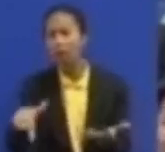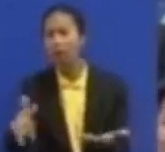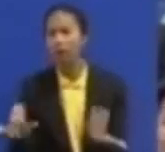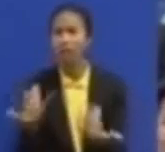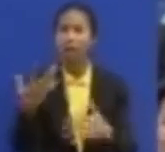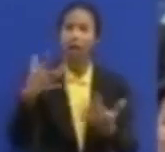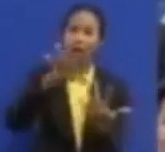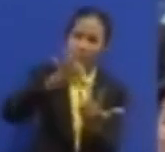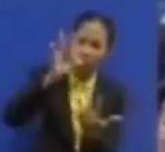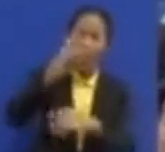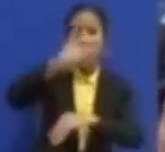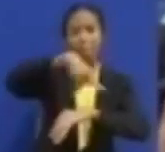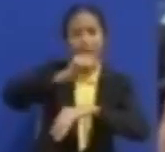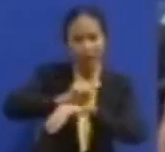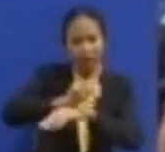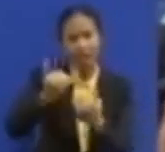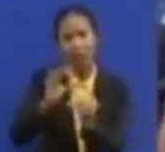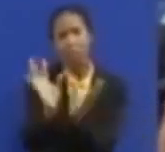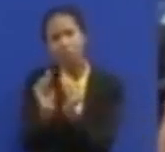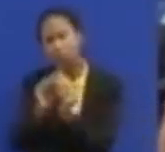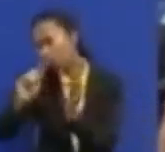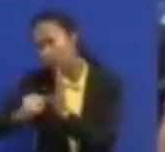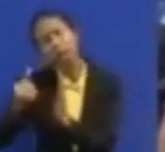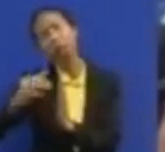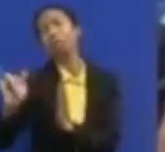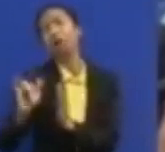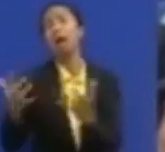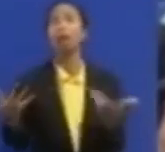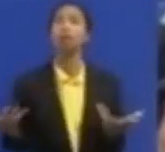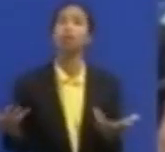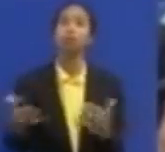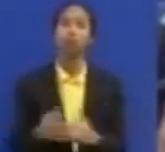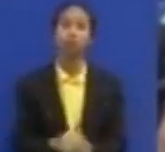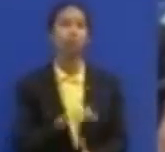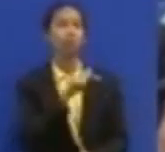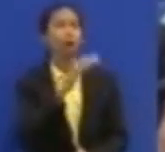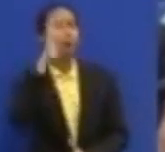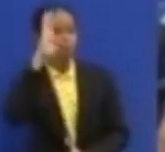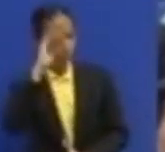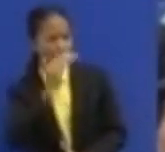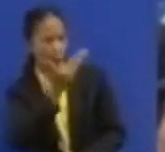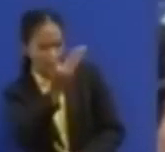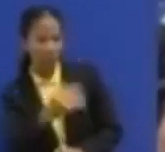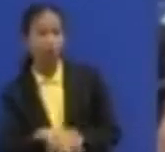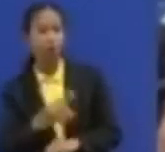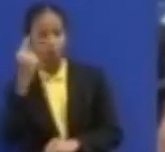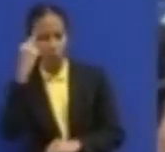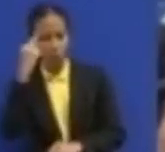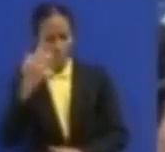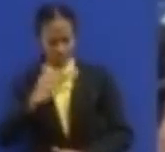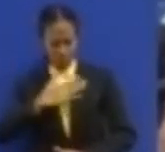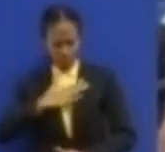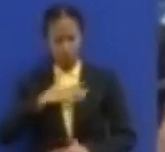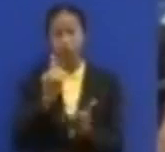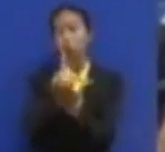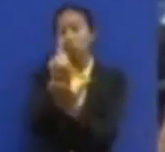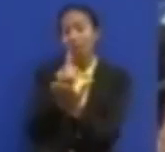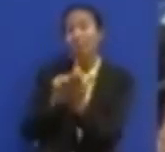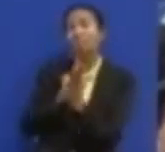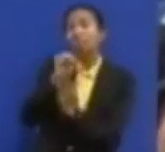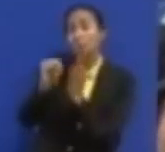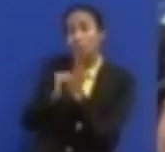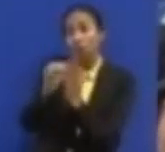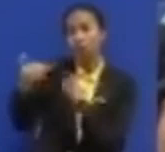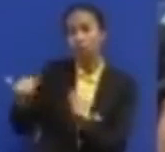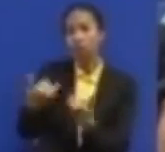ไหร่เราจะได้ดำเนินการประชุมสักทีหนึ่งคุณพ่อก็รู้ว่าพวกผมเนี่ยเป็นผู้แทนต่างจังหวัดช่วงนี้งาน